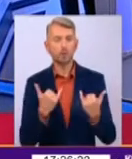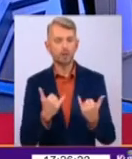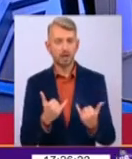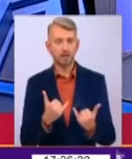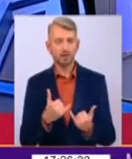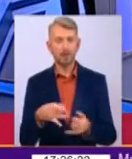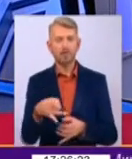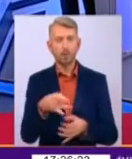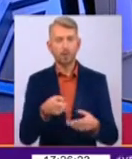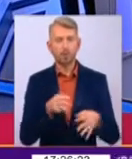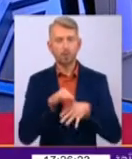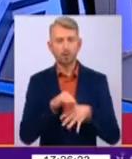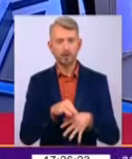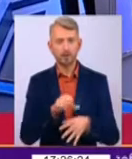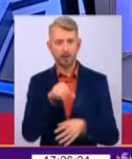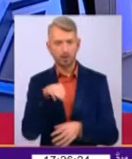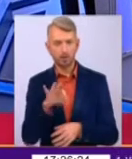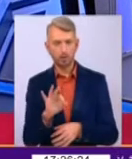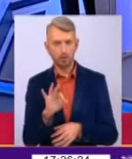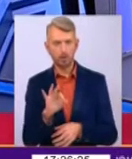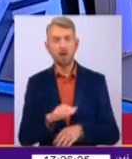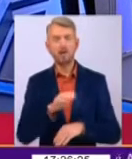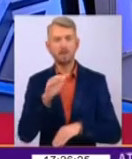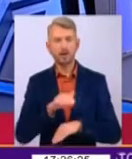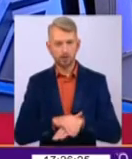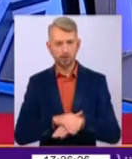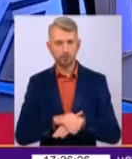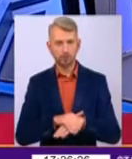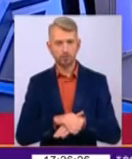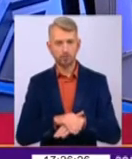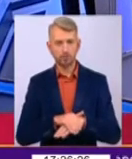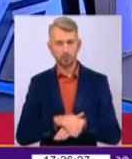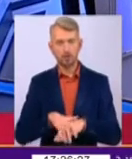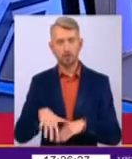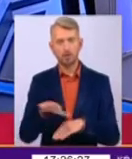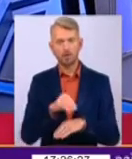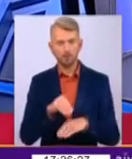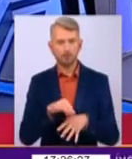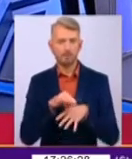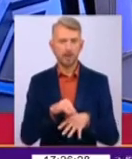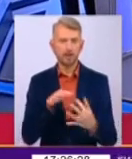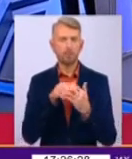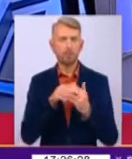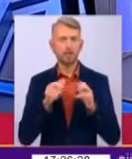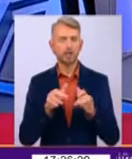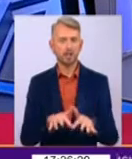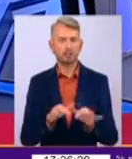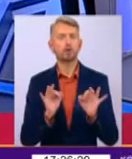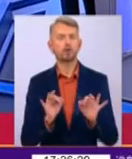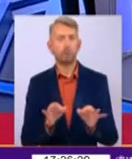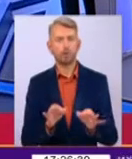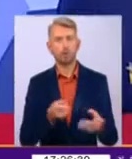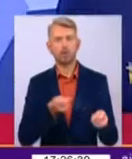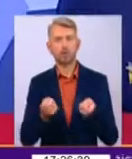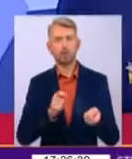районі проведення антитерористичної операції фактично процесами організації ведення бойових дій, безумовно,